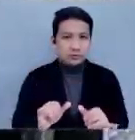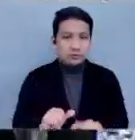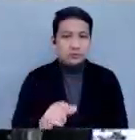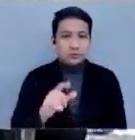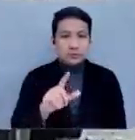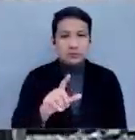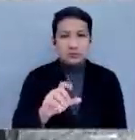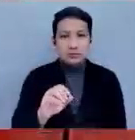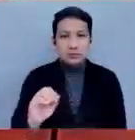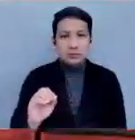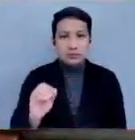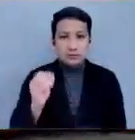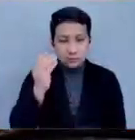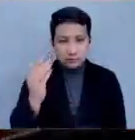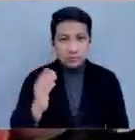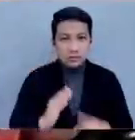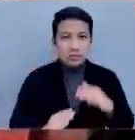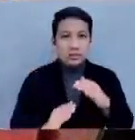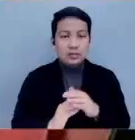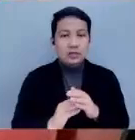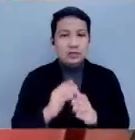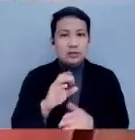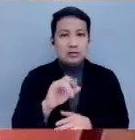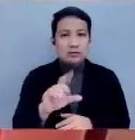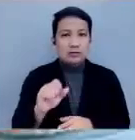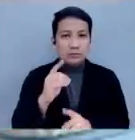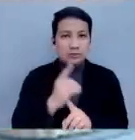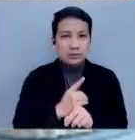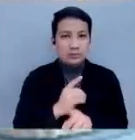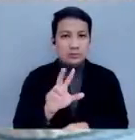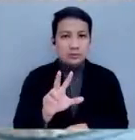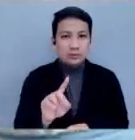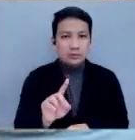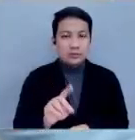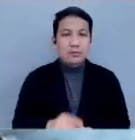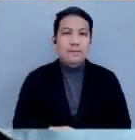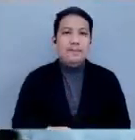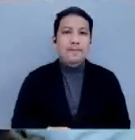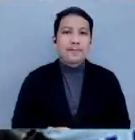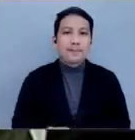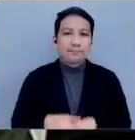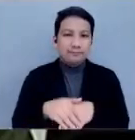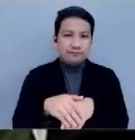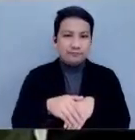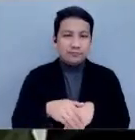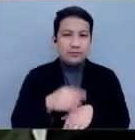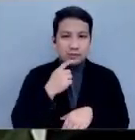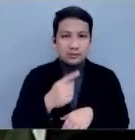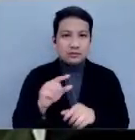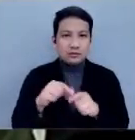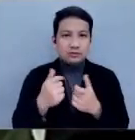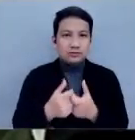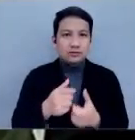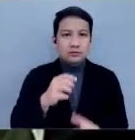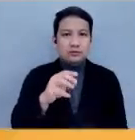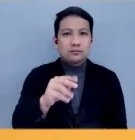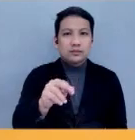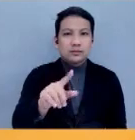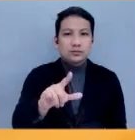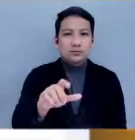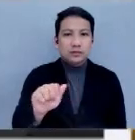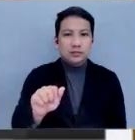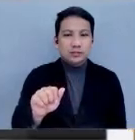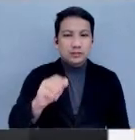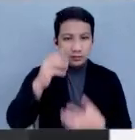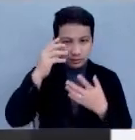Department ang deadline ng consolidation sa December 31. Tumanggi munang magsalita ang grupong manibela sa desisyong ito ng Pangulo. Pero